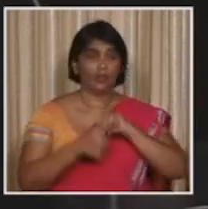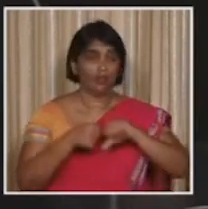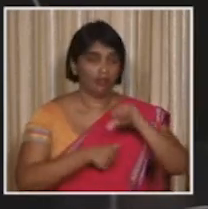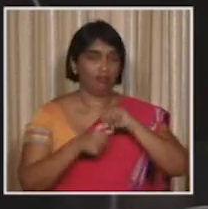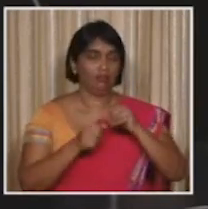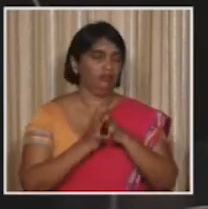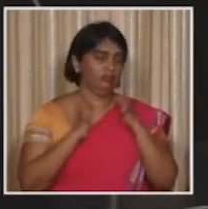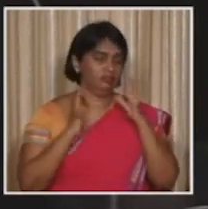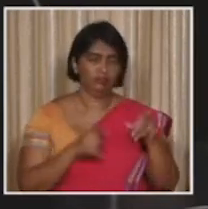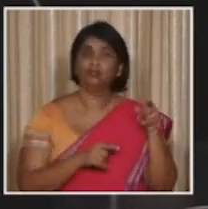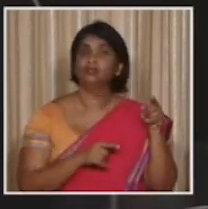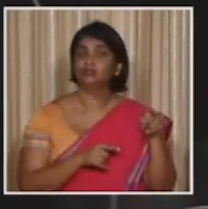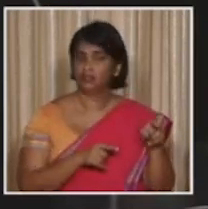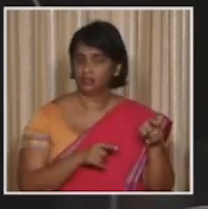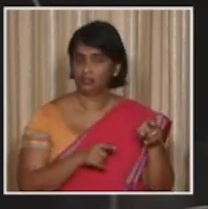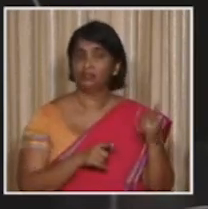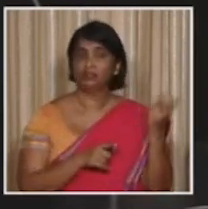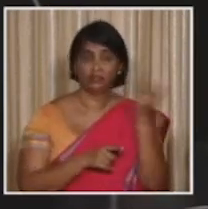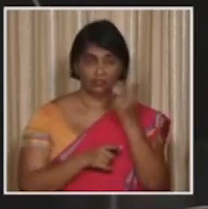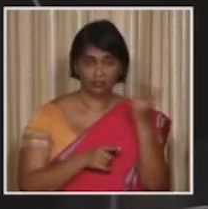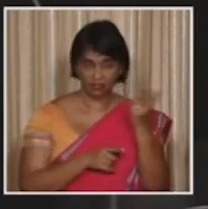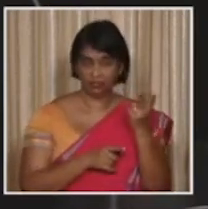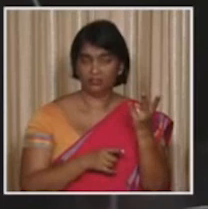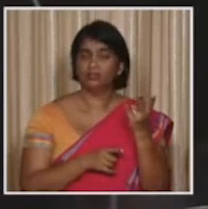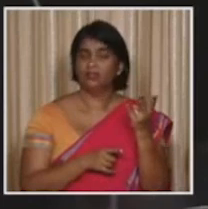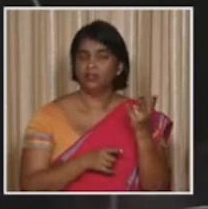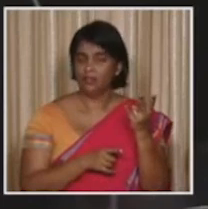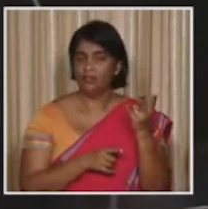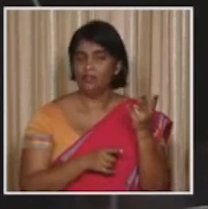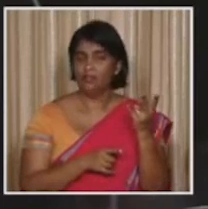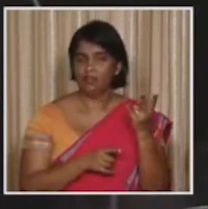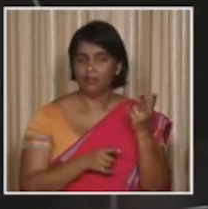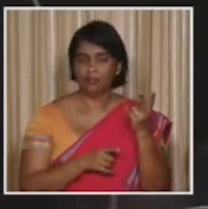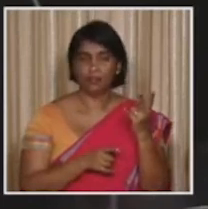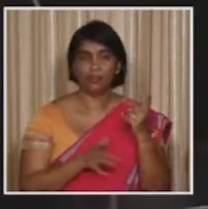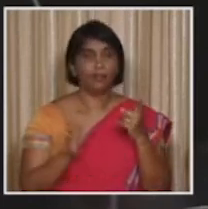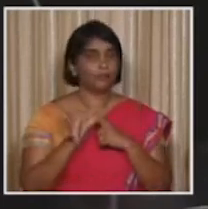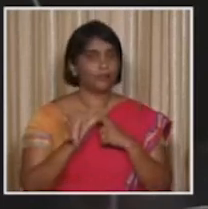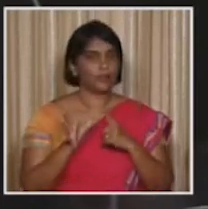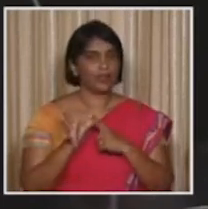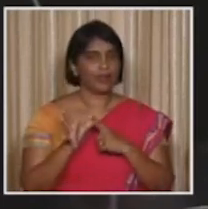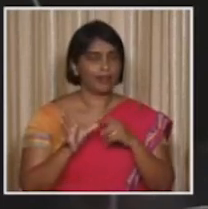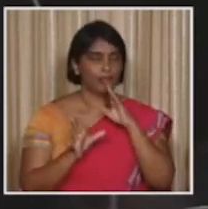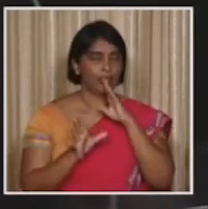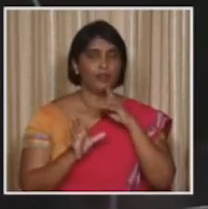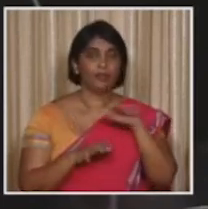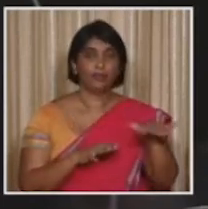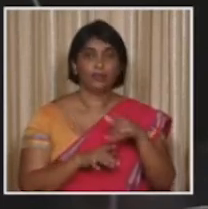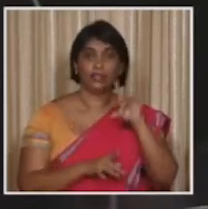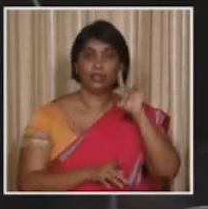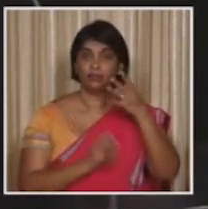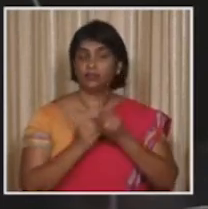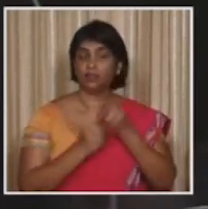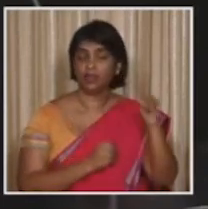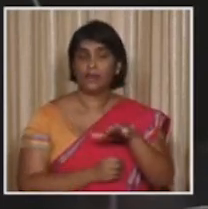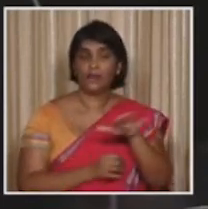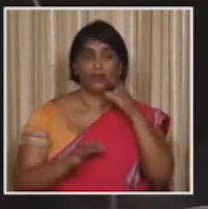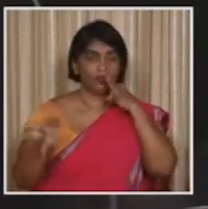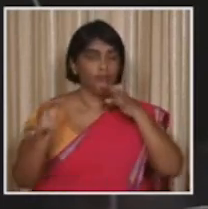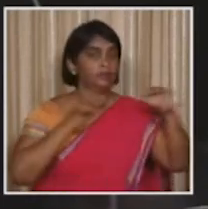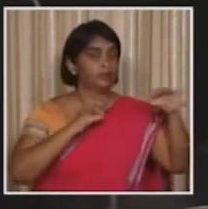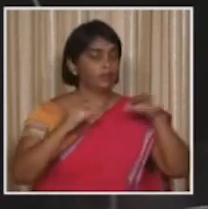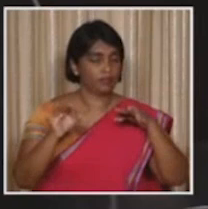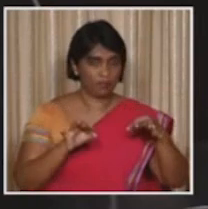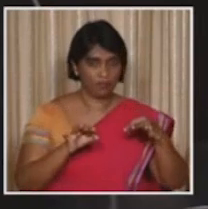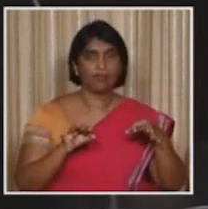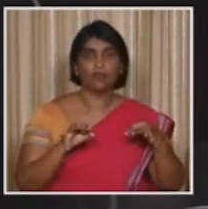அமைப்பதற்காக 50 ஏக்கர் காணிகளை அளப்பதற்கு இன்று கட்டாயப்படுத்தி, அங்கே இருக்கின்ற பூநகரி பிரதேச செயலாளரை கட்டாயப்படுத்தி, அங்கே இருக்கின்ற